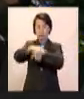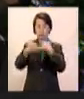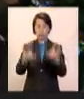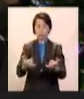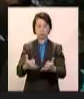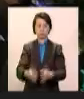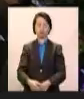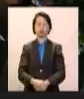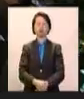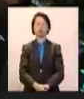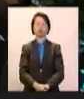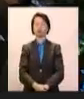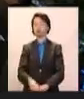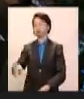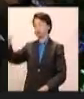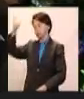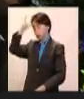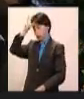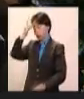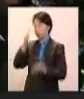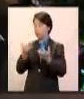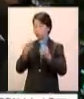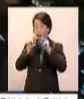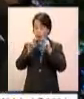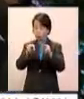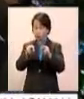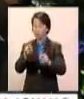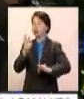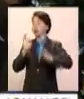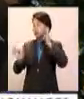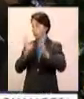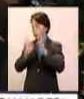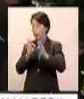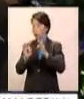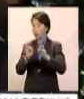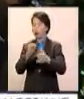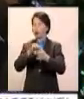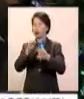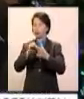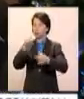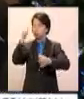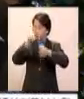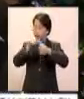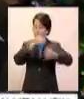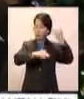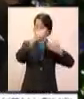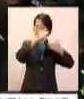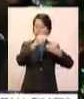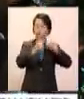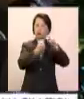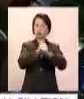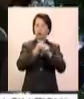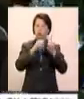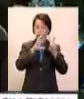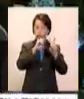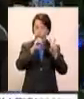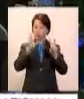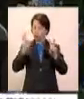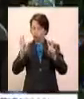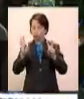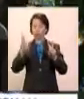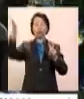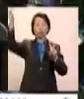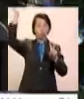sama-sama. Terima kasih. Baik, Datuk, kita ingin melihatlah, kalau kita lihat ataupun kita imbas seketika kali terakhir pada tahun 2009 penganjurannya